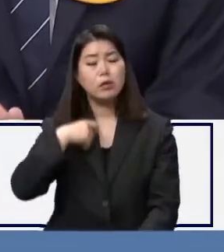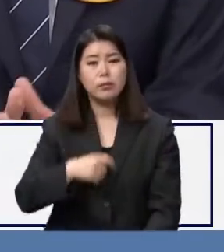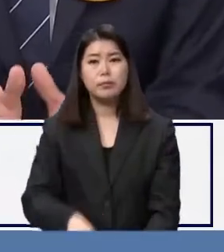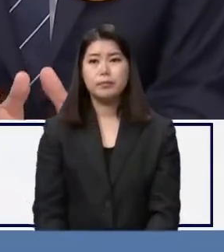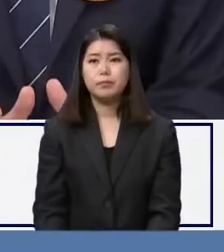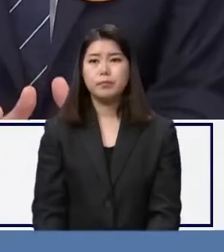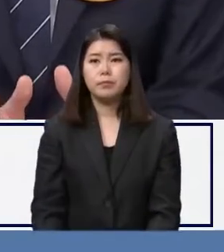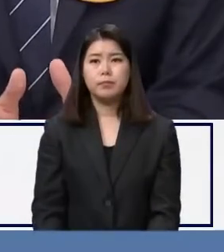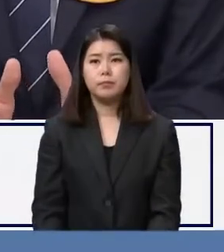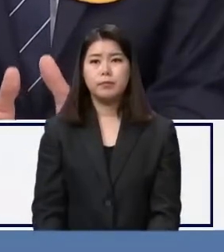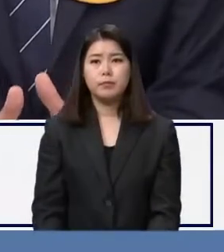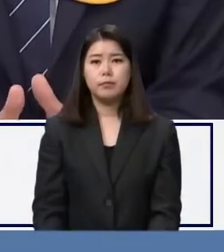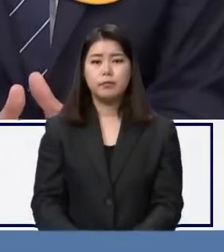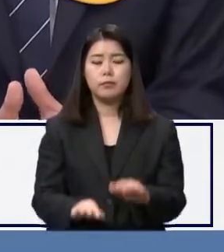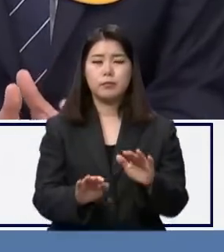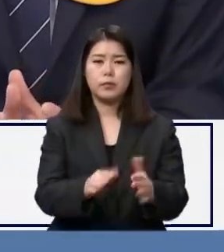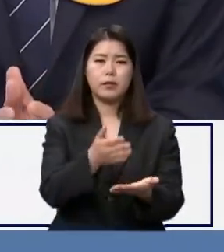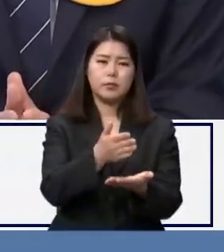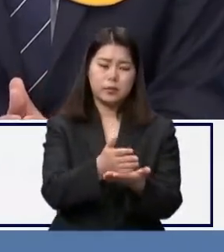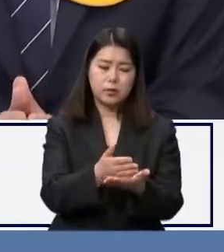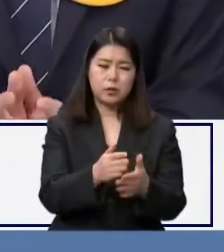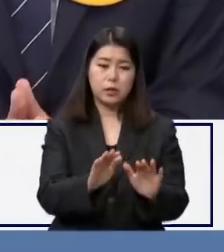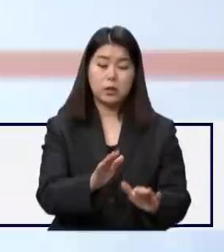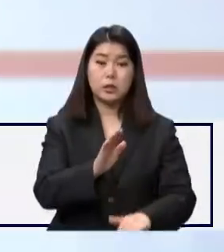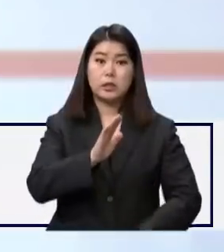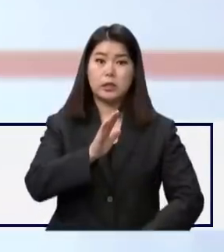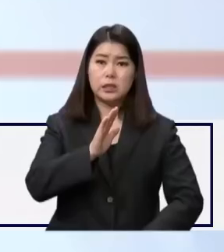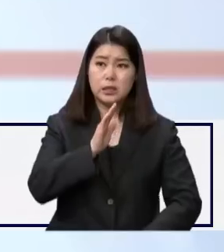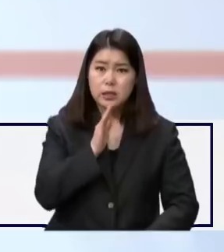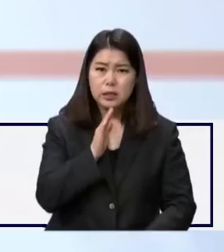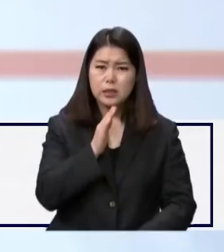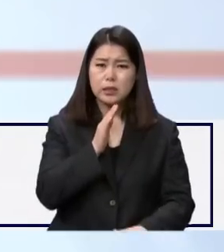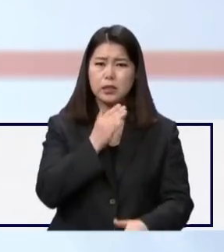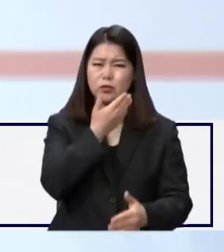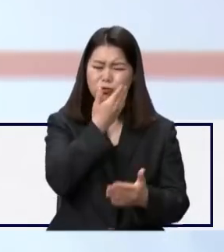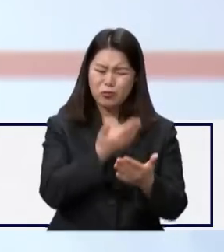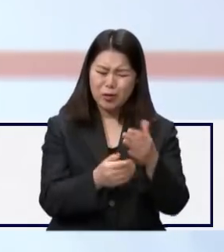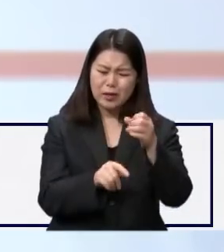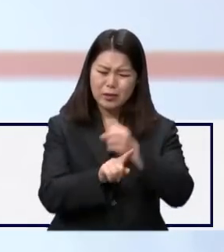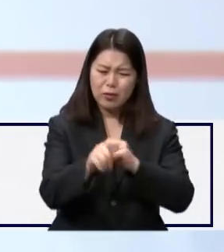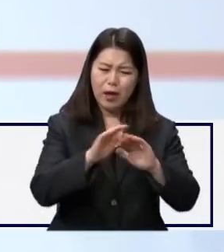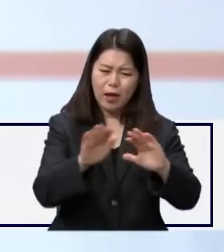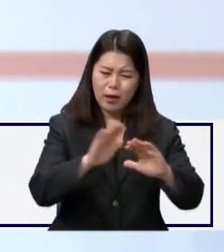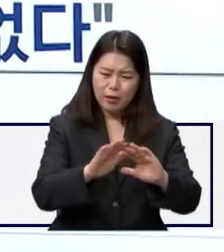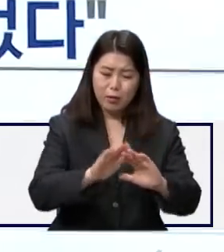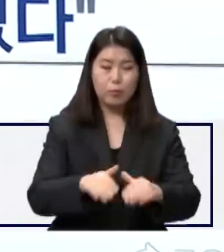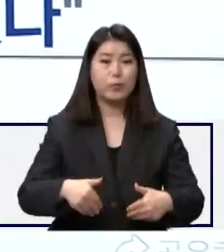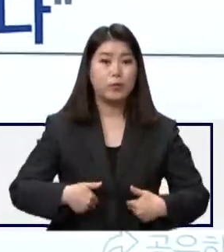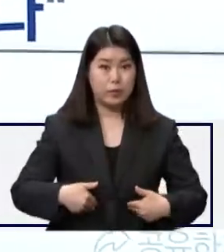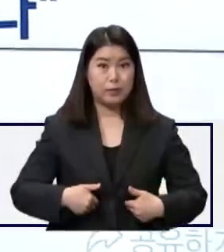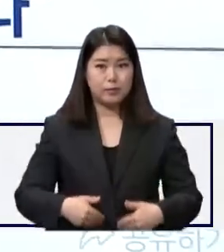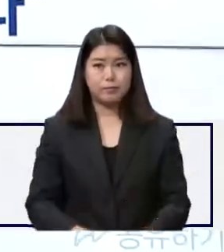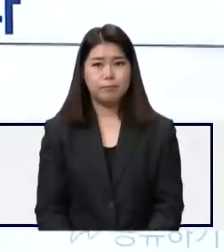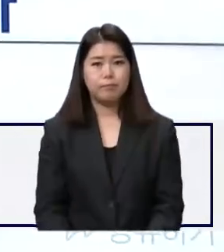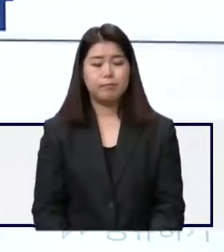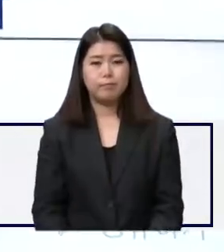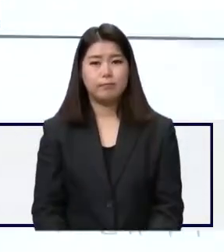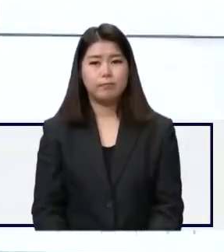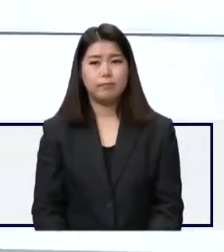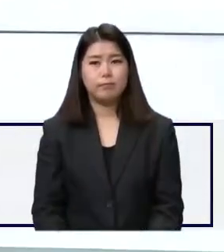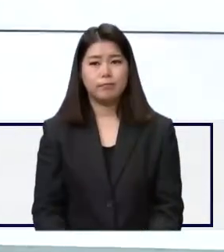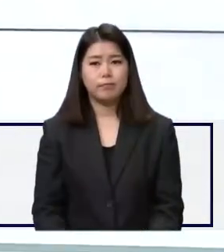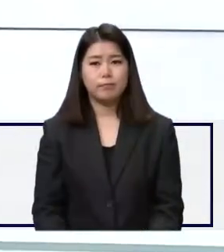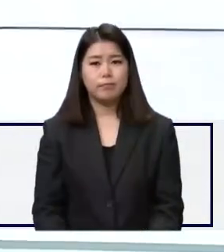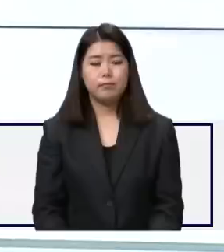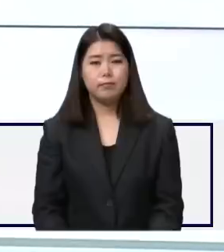마시고이 문제를 잘 풀 수 있는 본질에 가까운 대답들을 해가시면 좋겠다 생각이 듭니다 그런 부분들